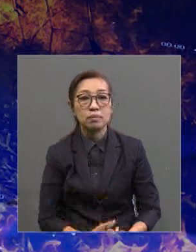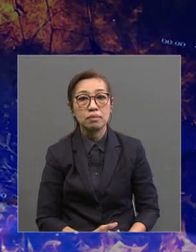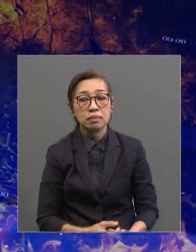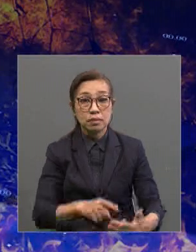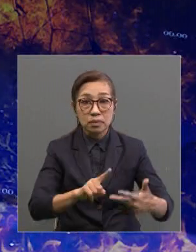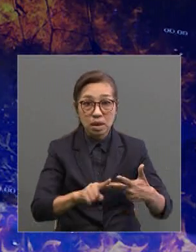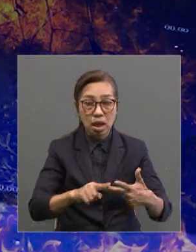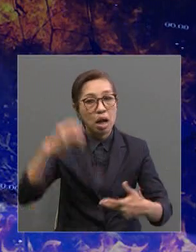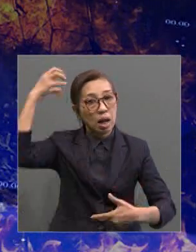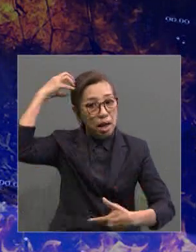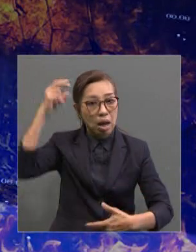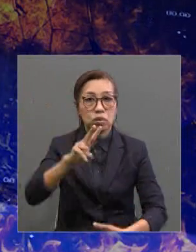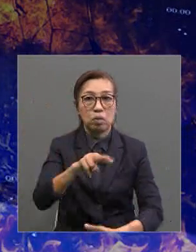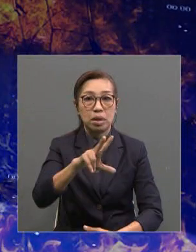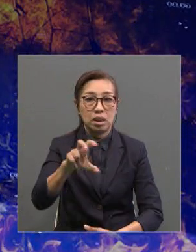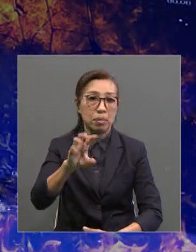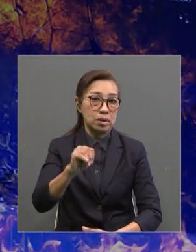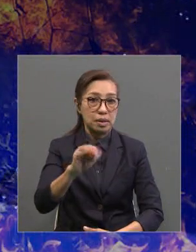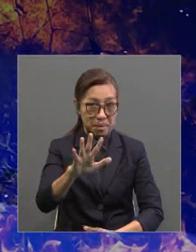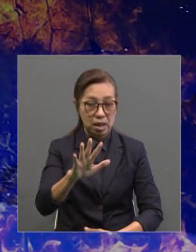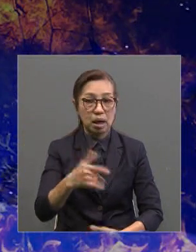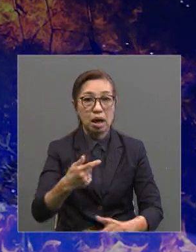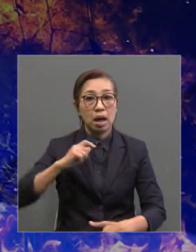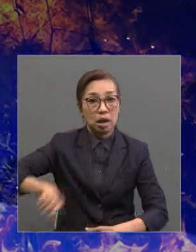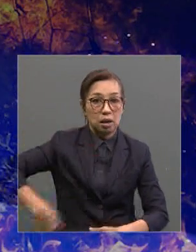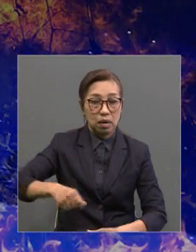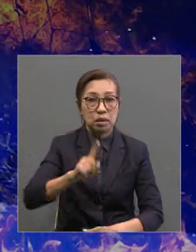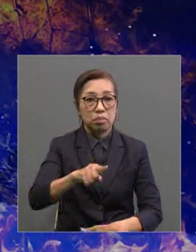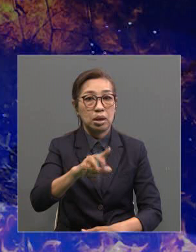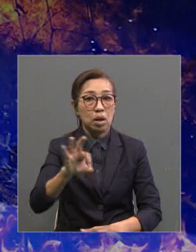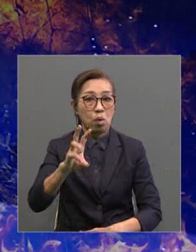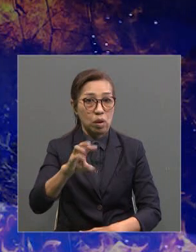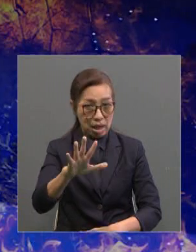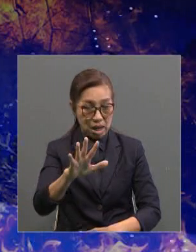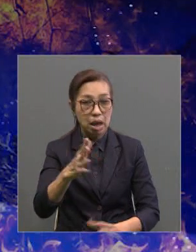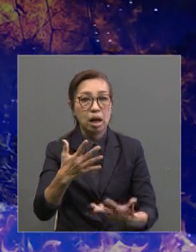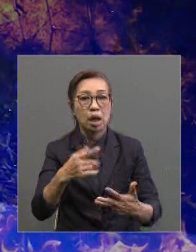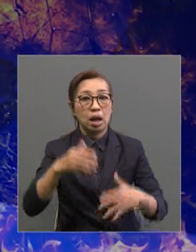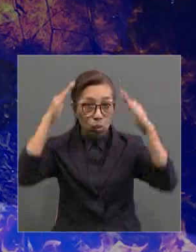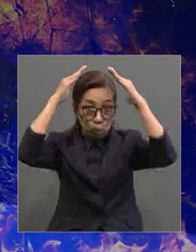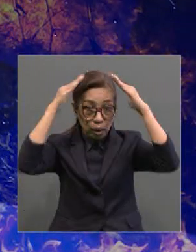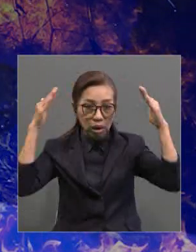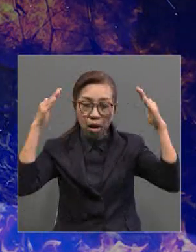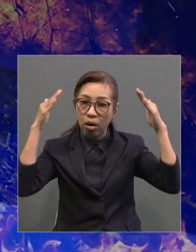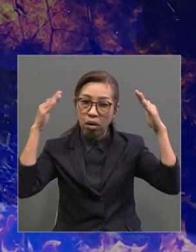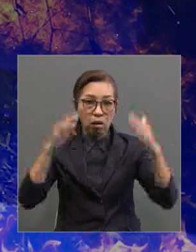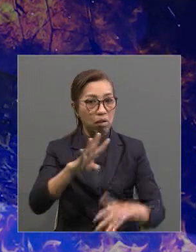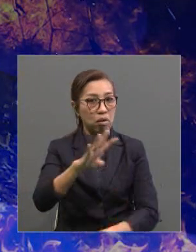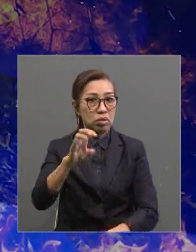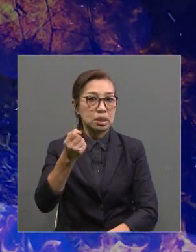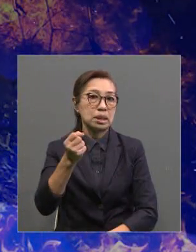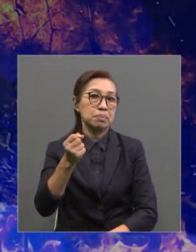ตามมาด้วยสปปลาว 2345จุดกัมพูชา 1,965จุดแล้วก็เวียดนามนี้ควบไปเลยอยู่ที่